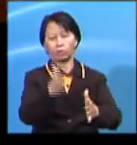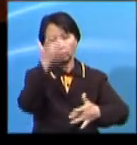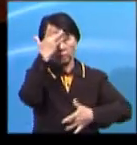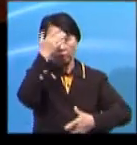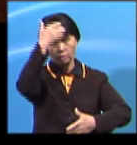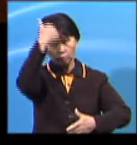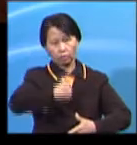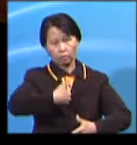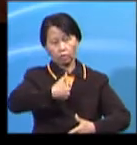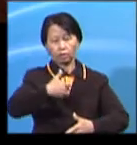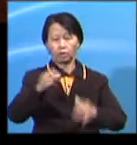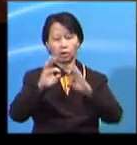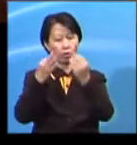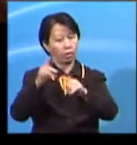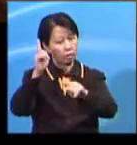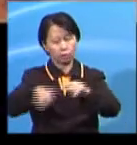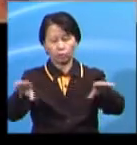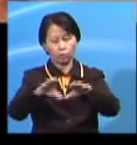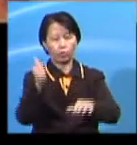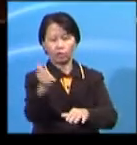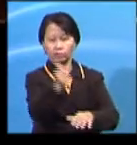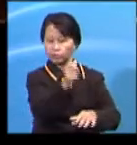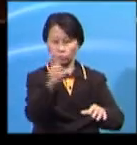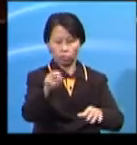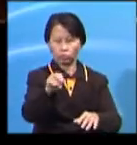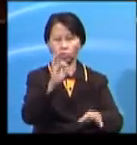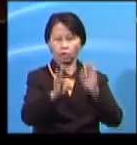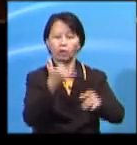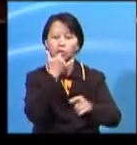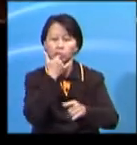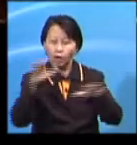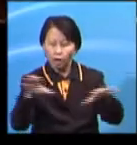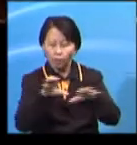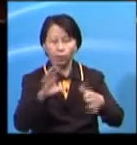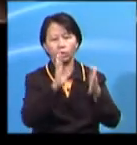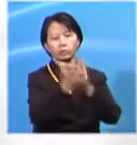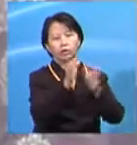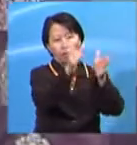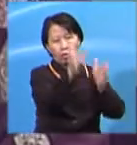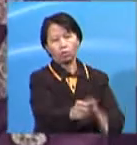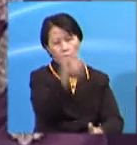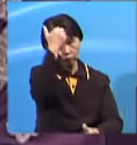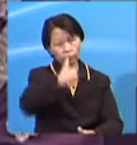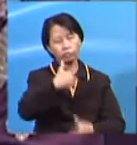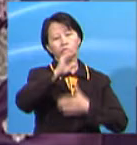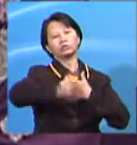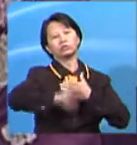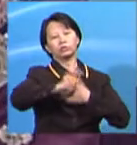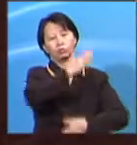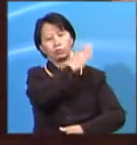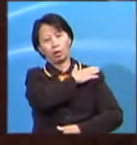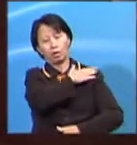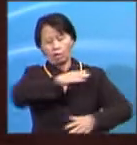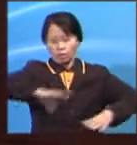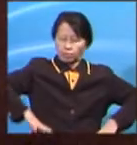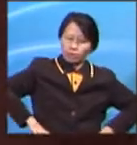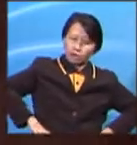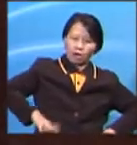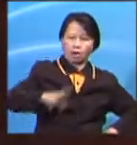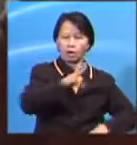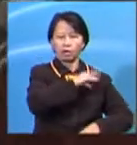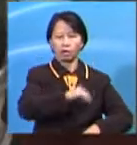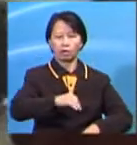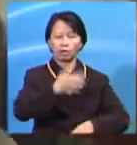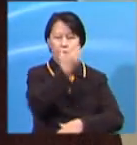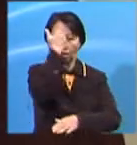kita keluarga tak boleh buat sendiri di rumah sebab kalau salah buat boleh menyebabkan kecederaan di bahu, di pinggang dan